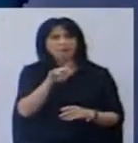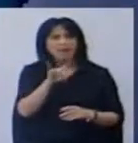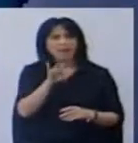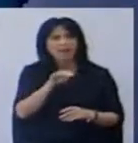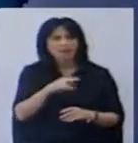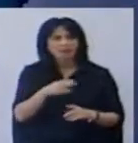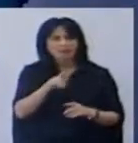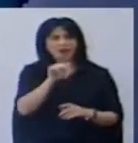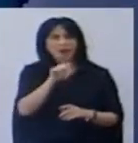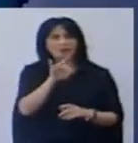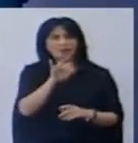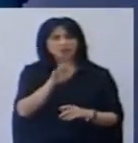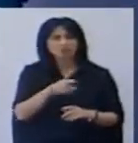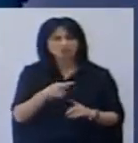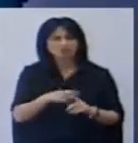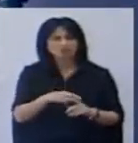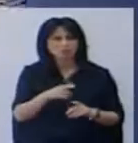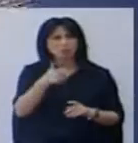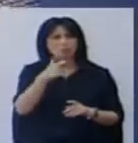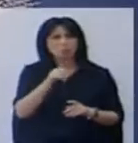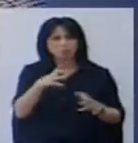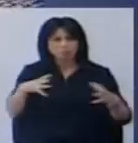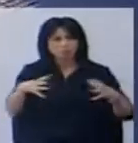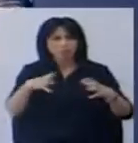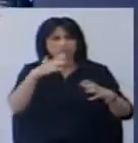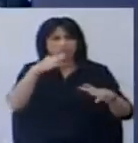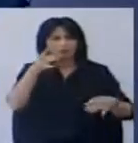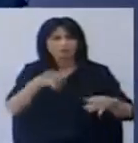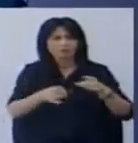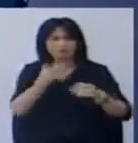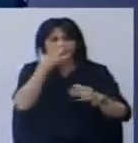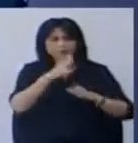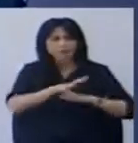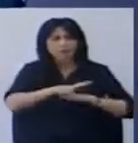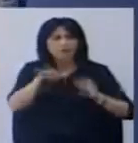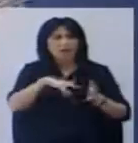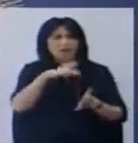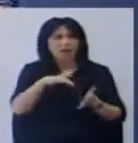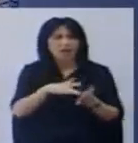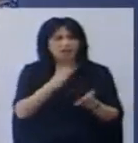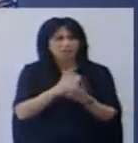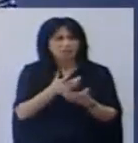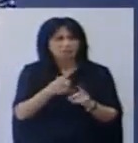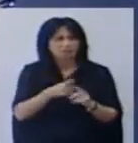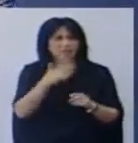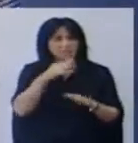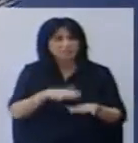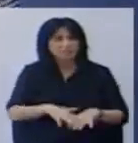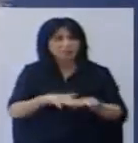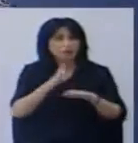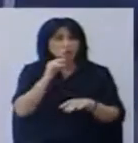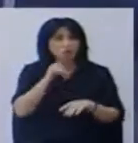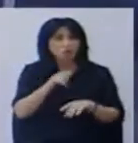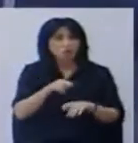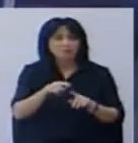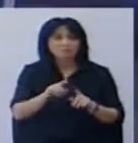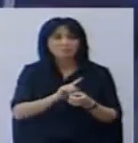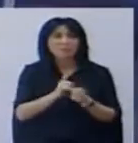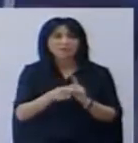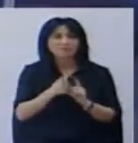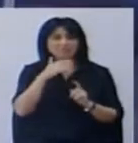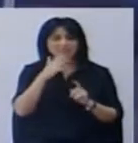დალპა კაპარჭინა გადაიქცა ერთით გუბურად, ეს შმორის სუნიაზდის ქალაქს და როდესაც წყალდიდობაა, ხო? იმის